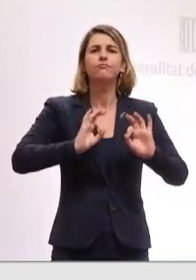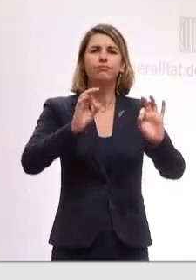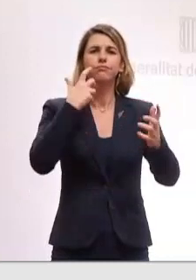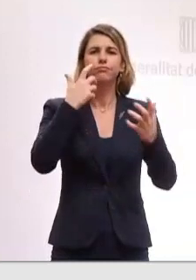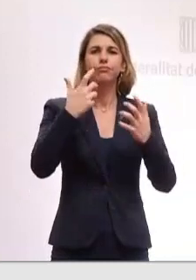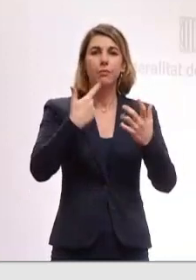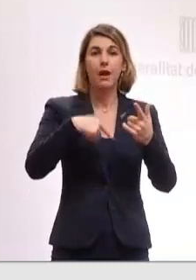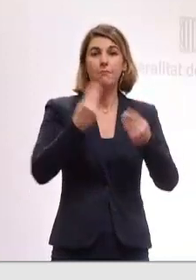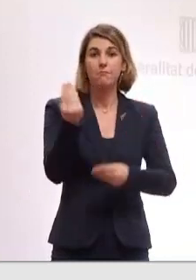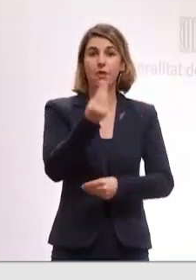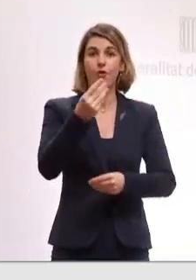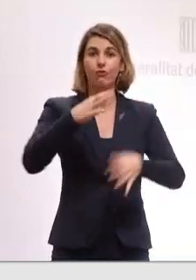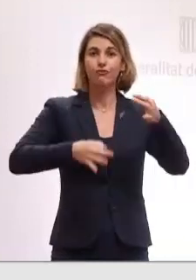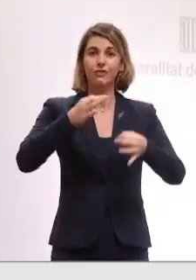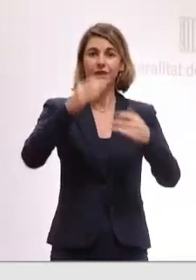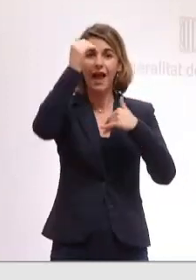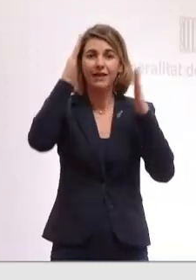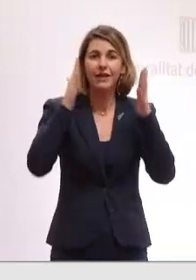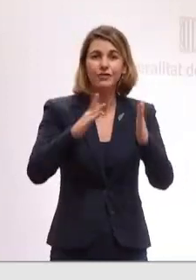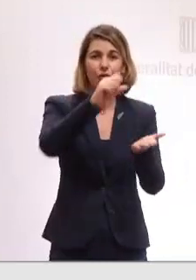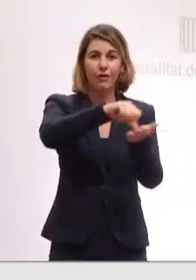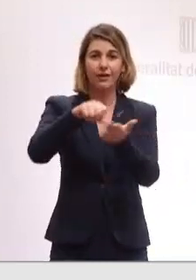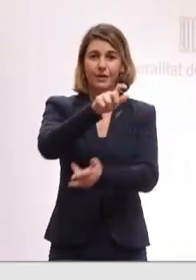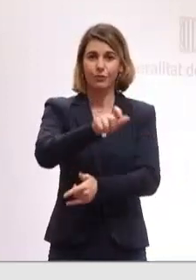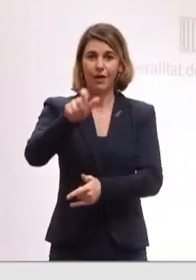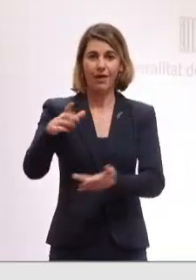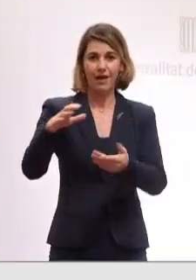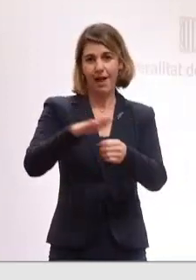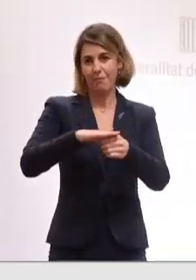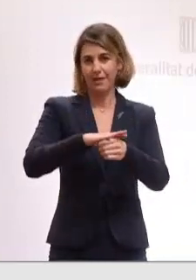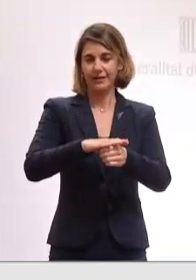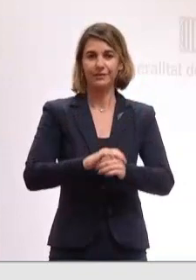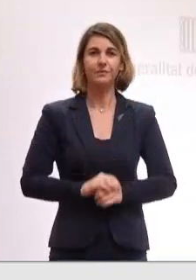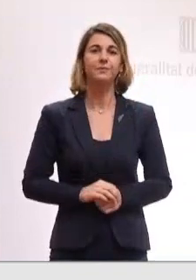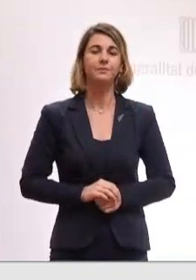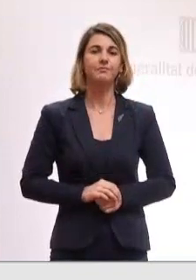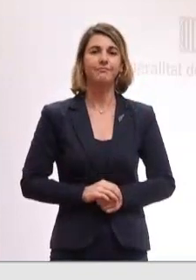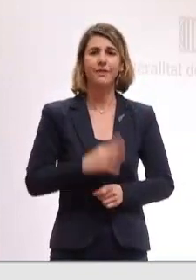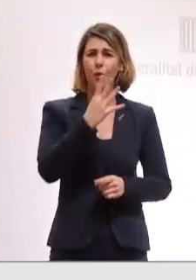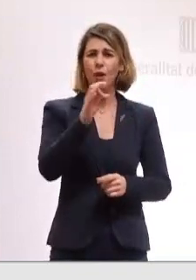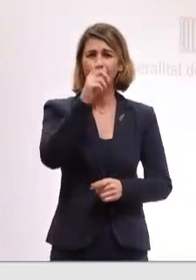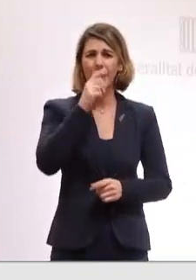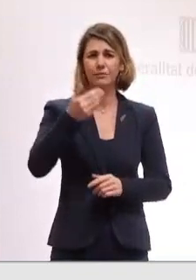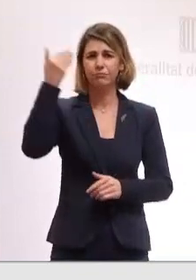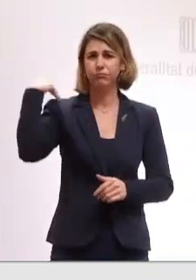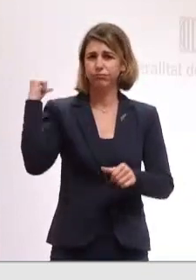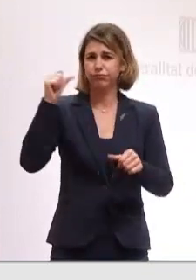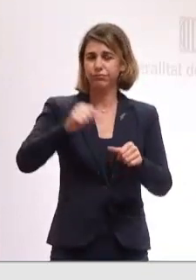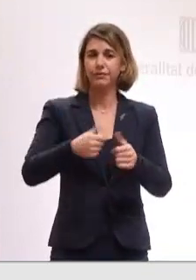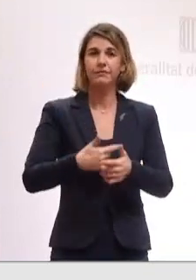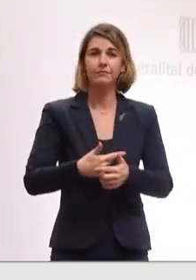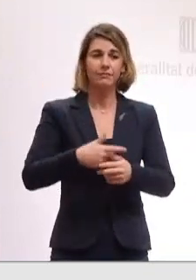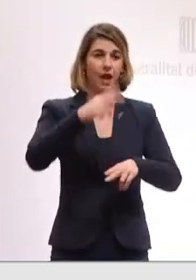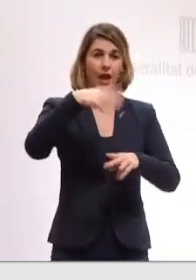justícia i per una millor atenció al ciutadà en tot aquest àmbit. En els darrers 40 anys, Catalunya ha construït un